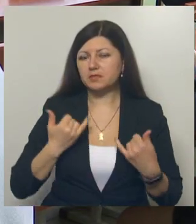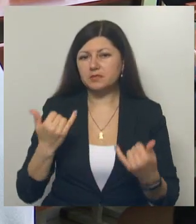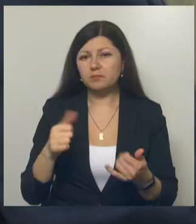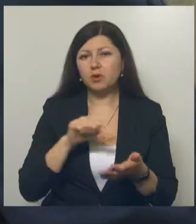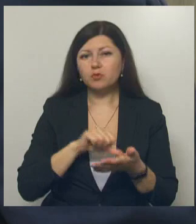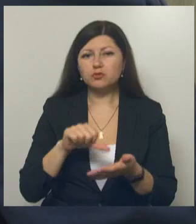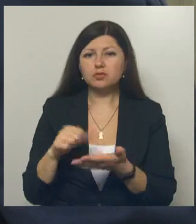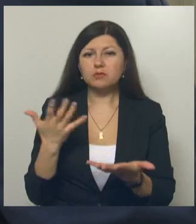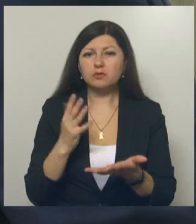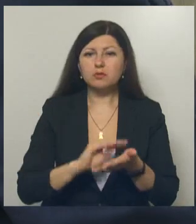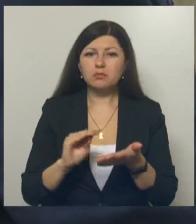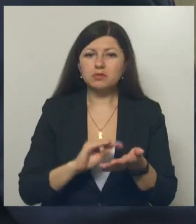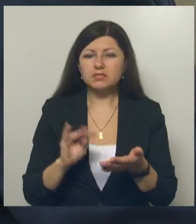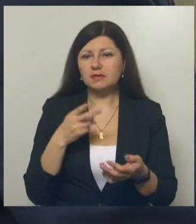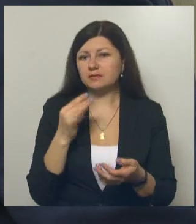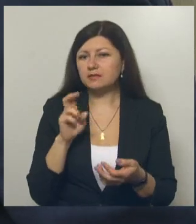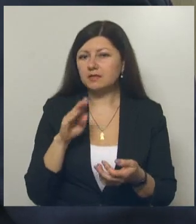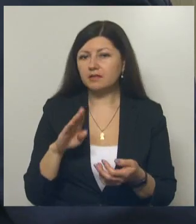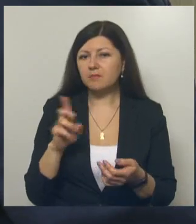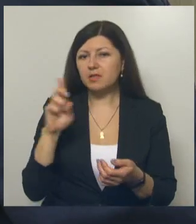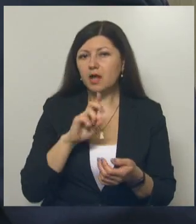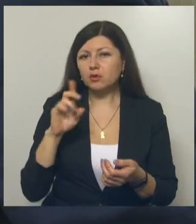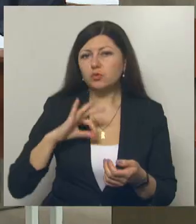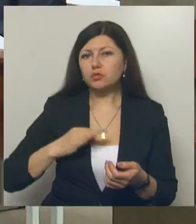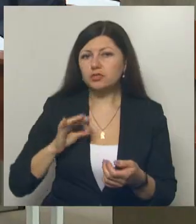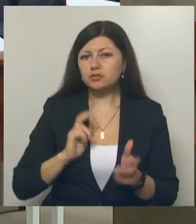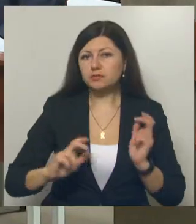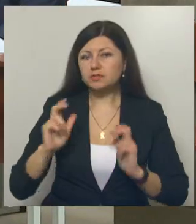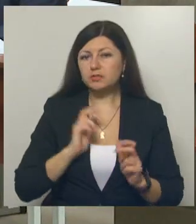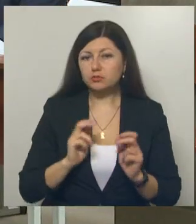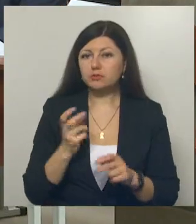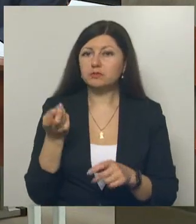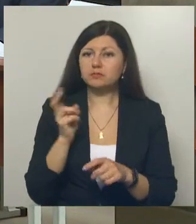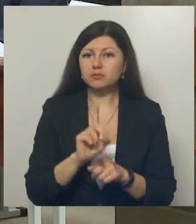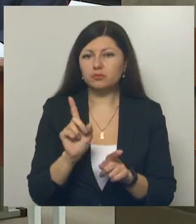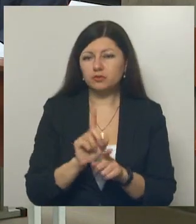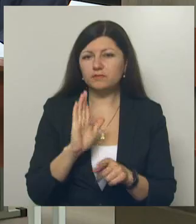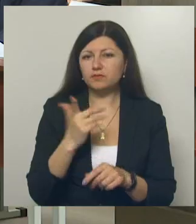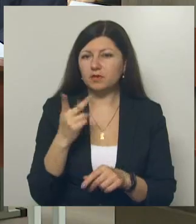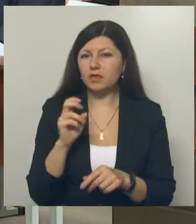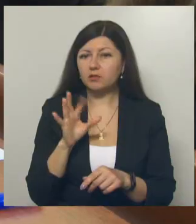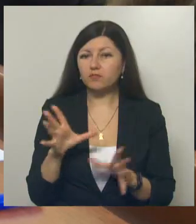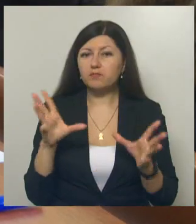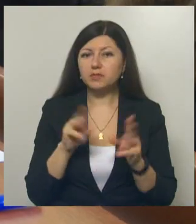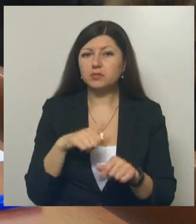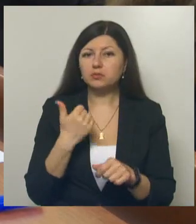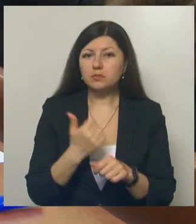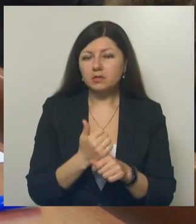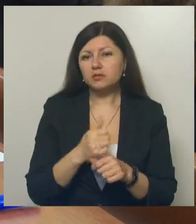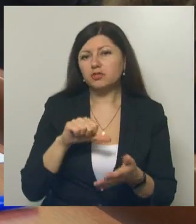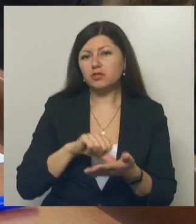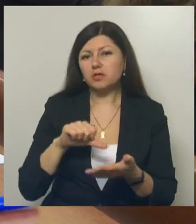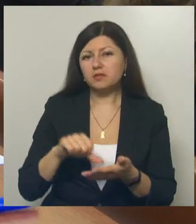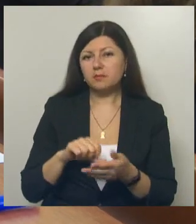писали диктант в Белгородском юридическом институте, присоединился Вячеслав Гладков. А вместе с губернатором – члены правительства области.